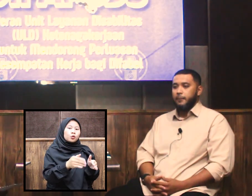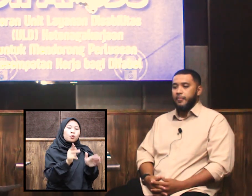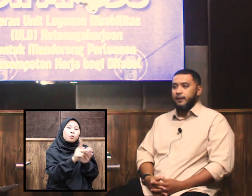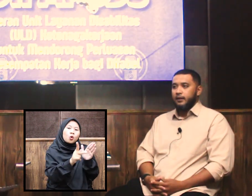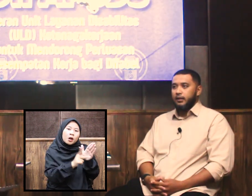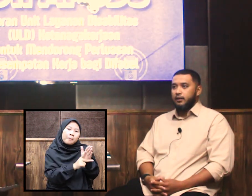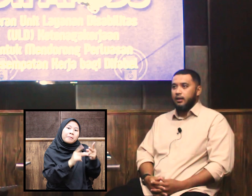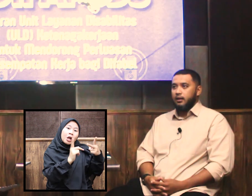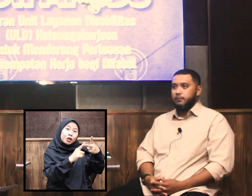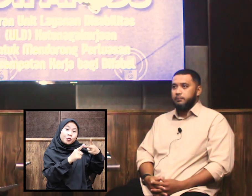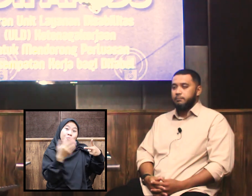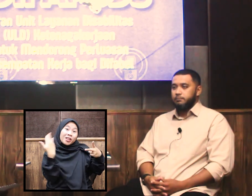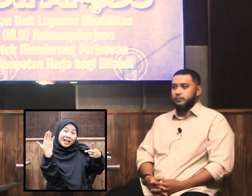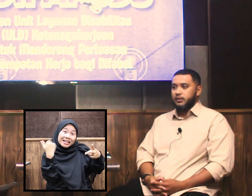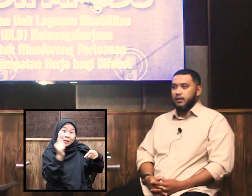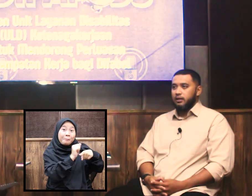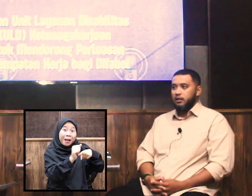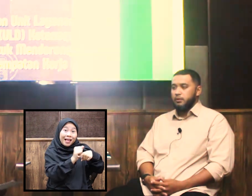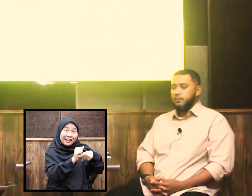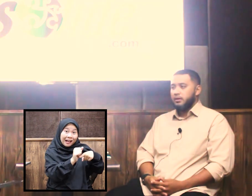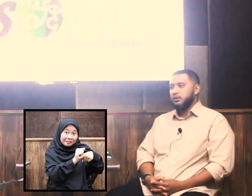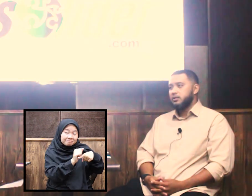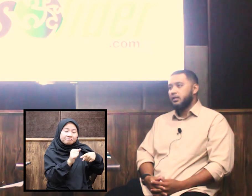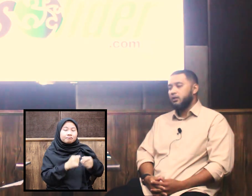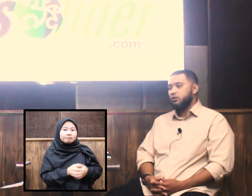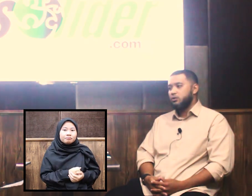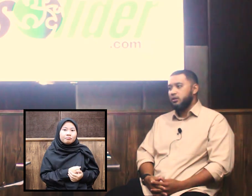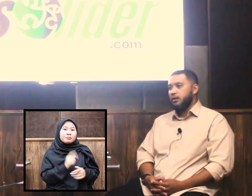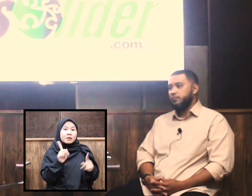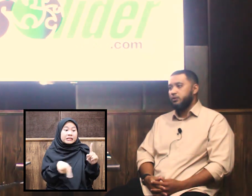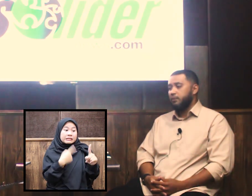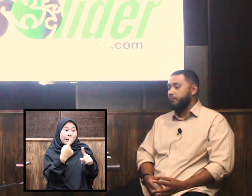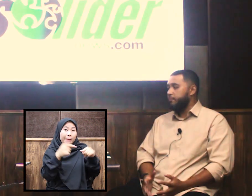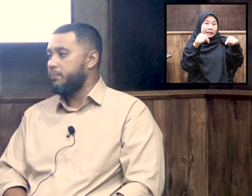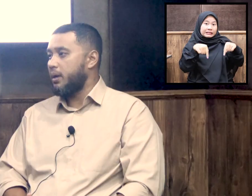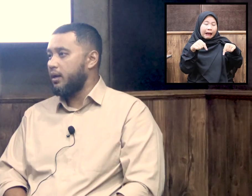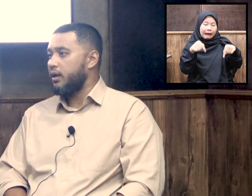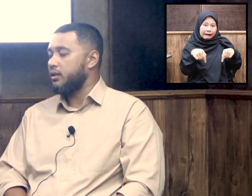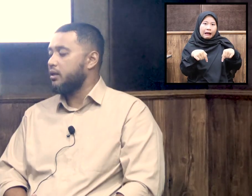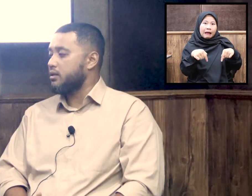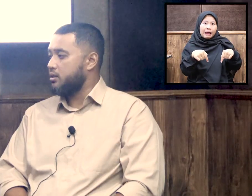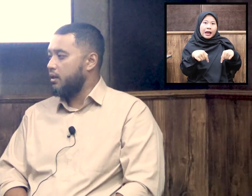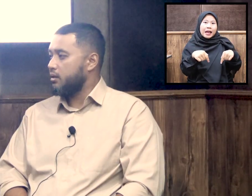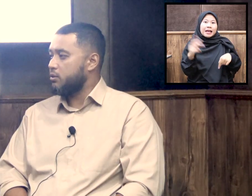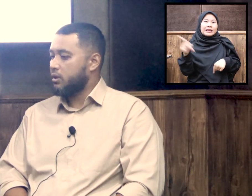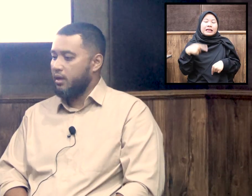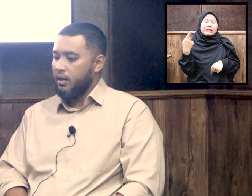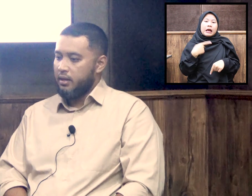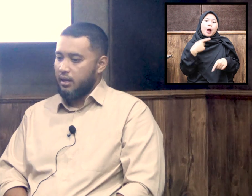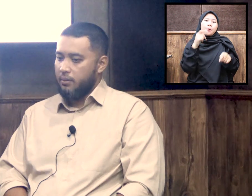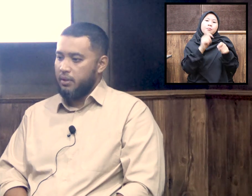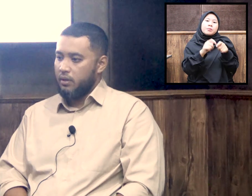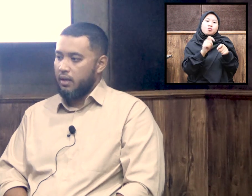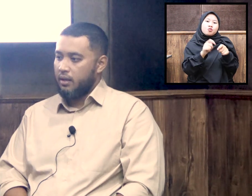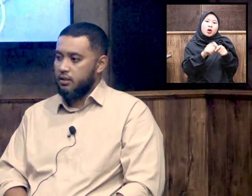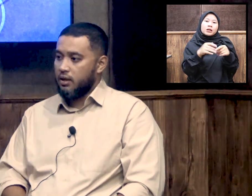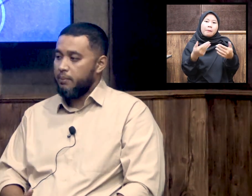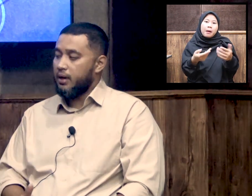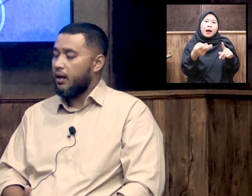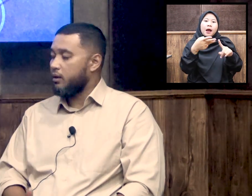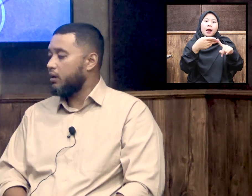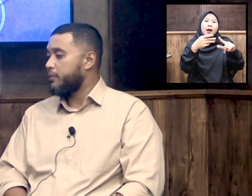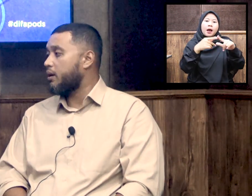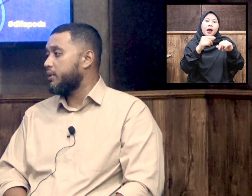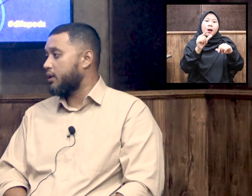tadi kita saat ini memang statusnya punya Balai Latihan Kerja yang sudah diambil oleah